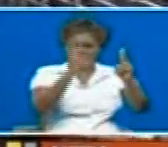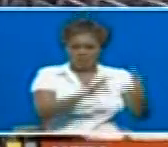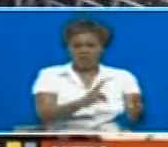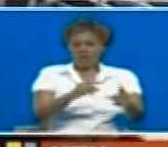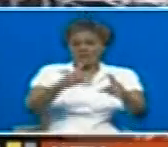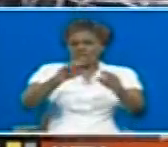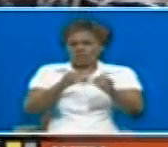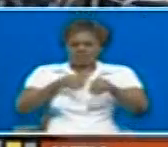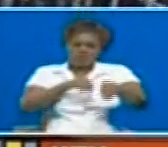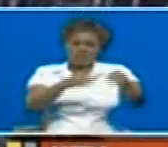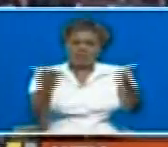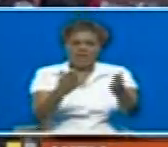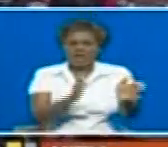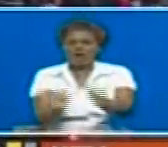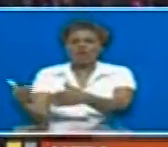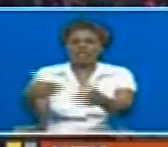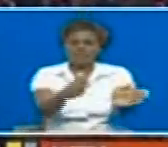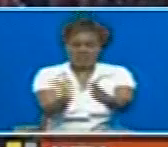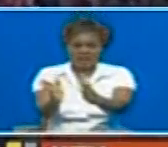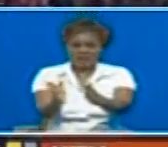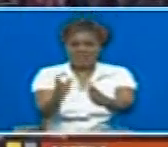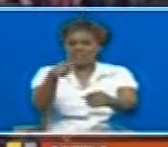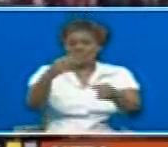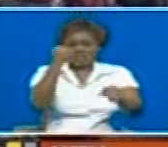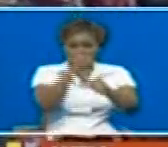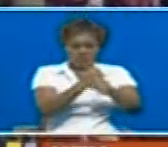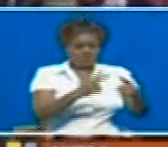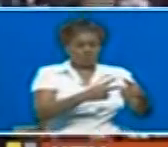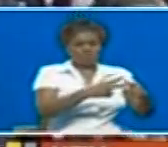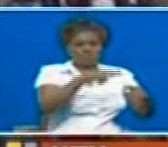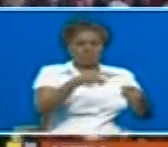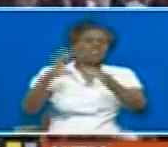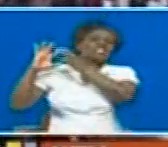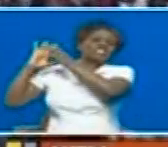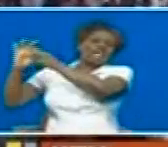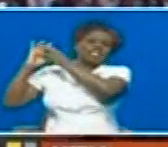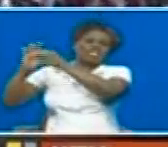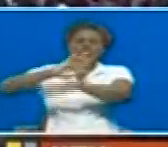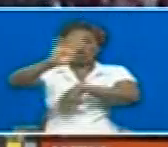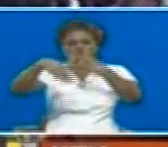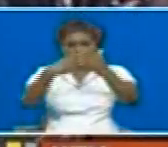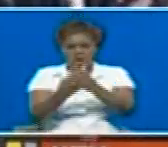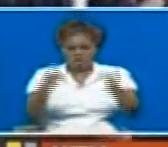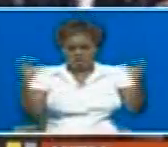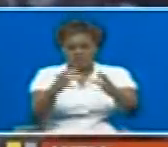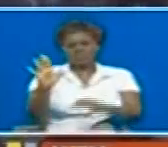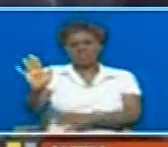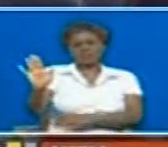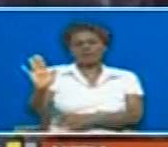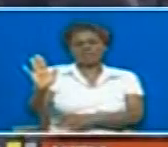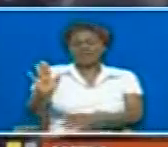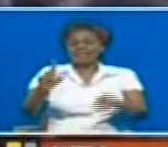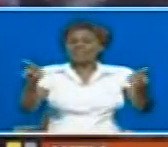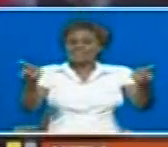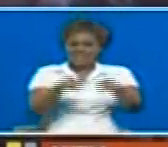moja wakamsindikiza kwa nyimbo hadi mtoni na kumfanyia tambiko zote za kijana wa kutahiriwa katika jamii ya Wabukusu.